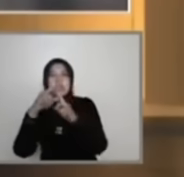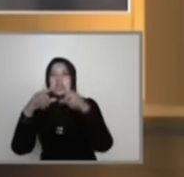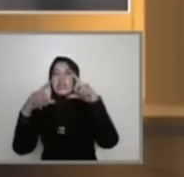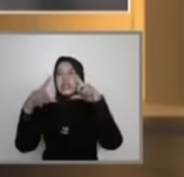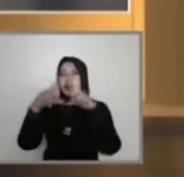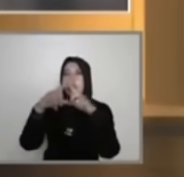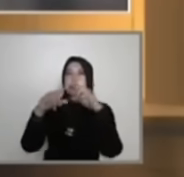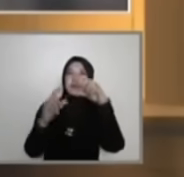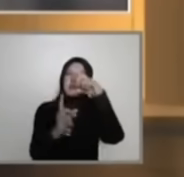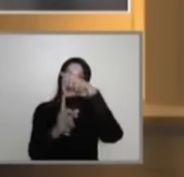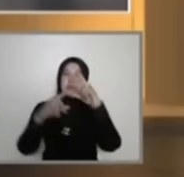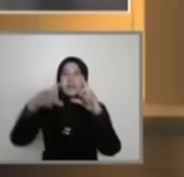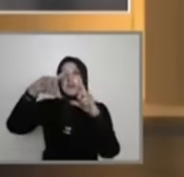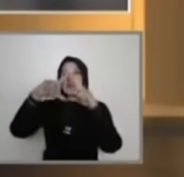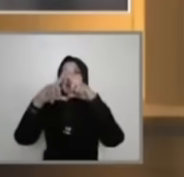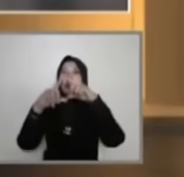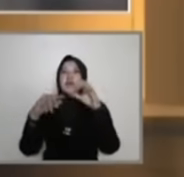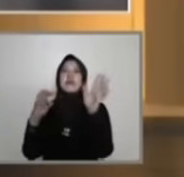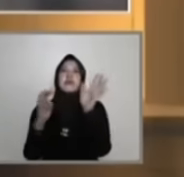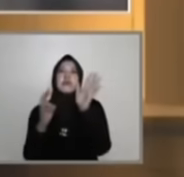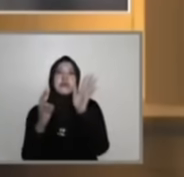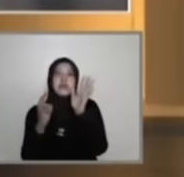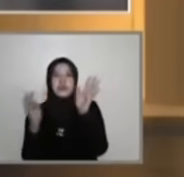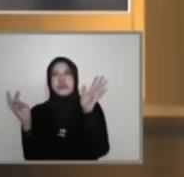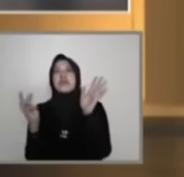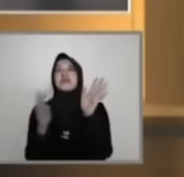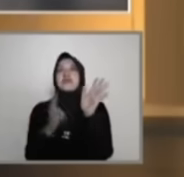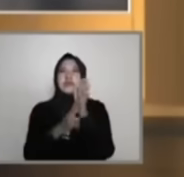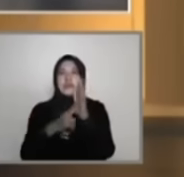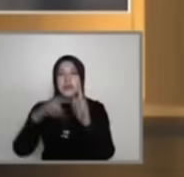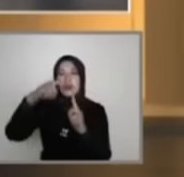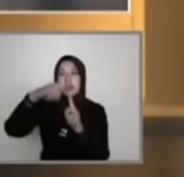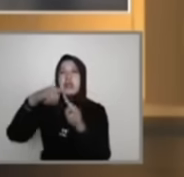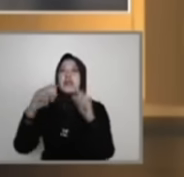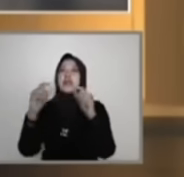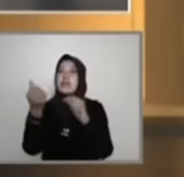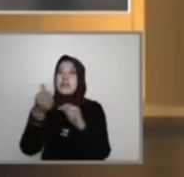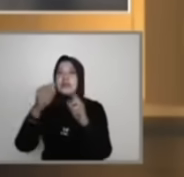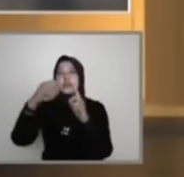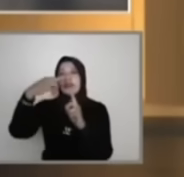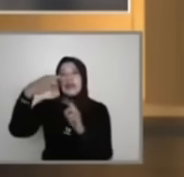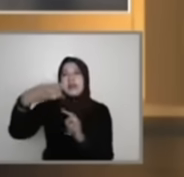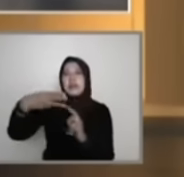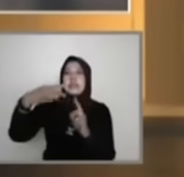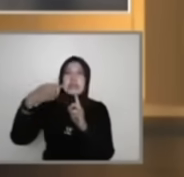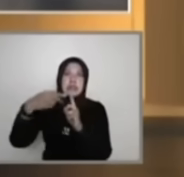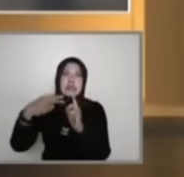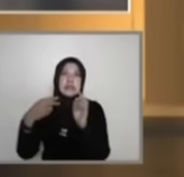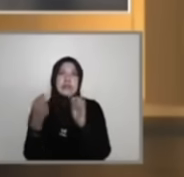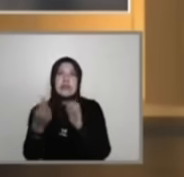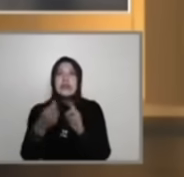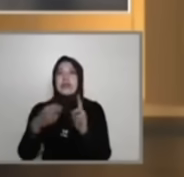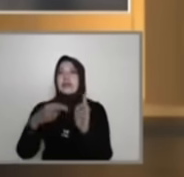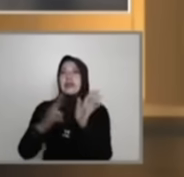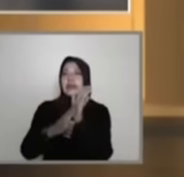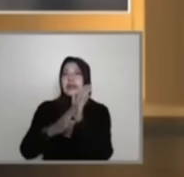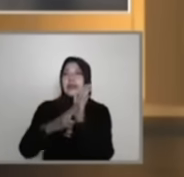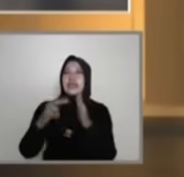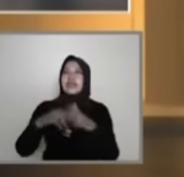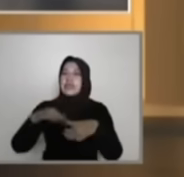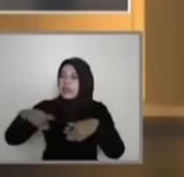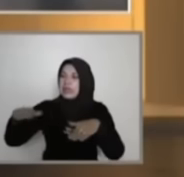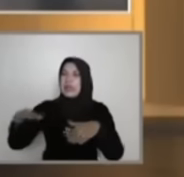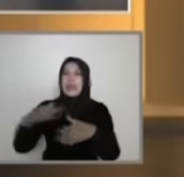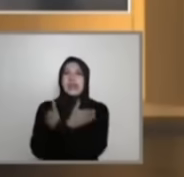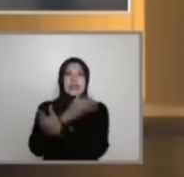guru-guru yang mereka di daerah tradisional, kami menyiapkan anggaran khusus supaya ke depan